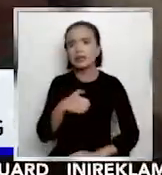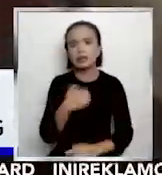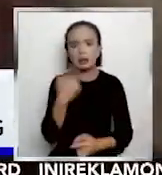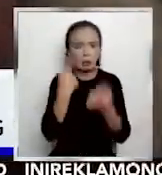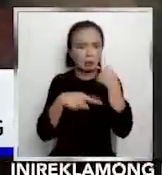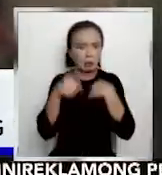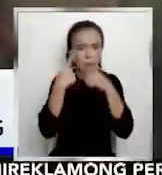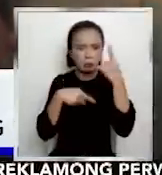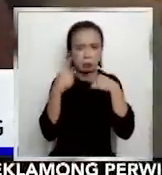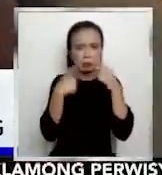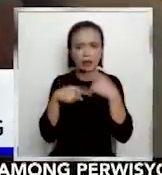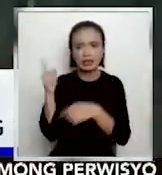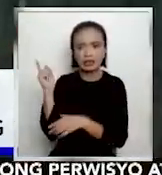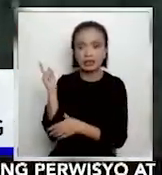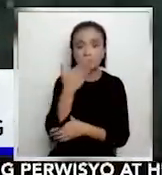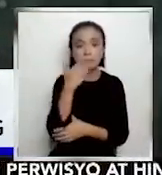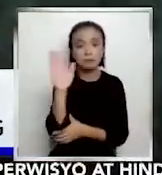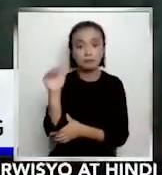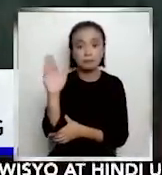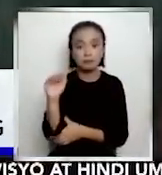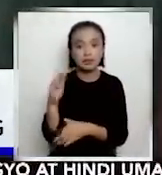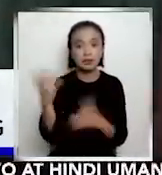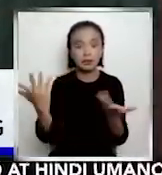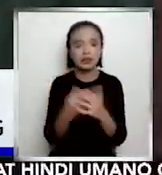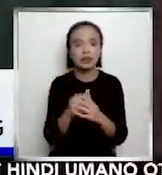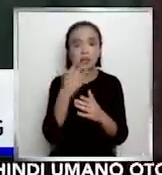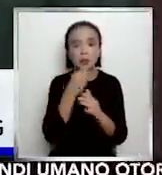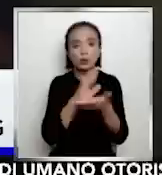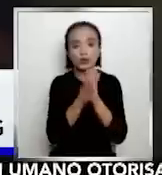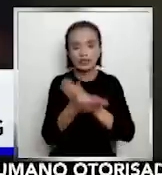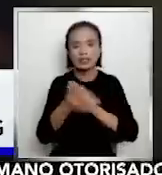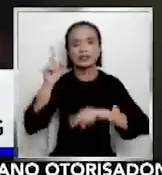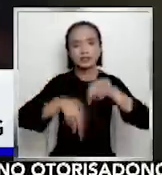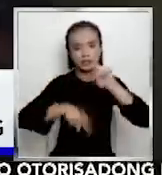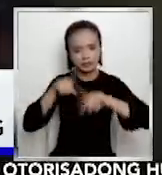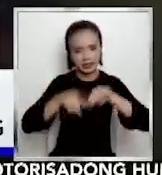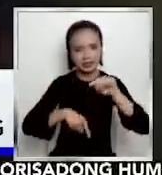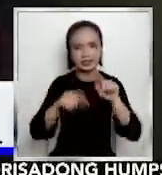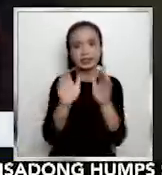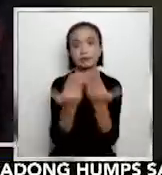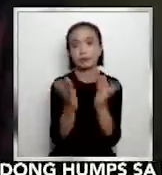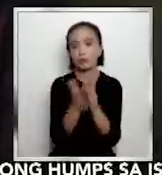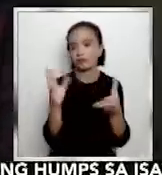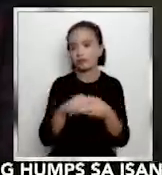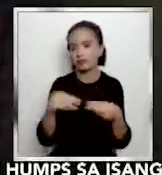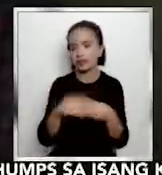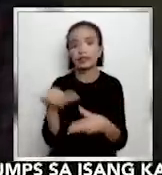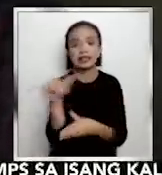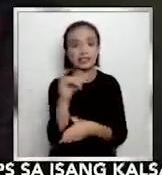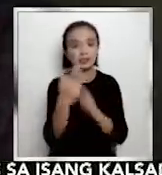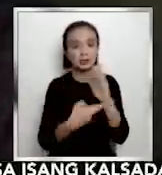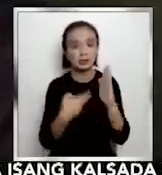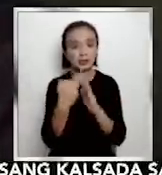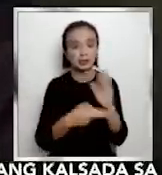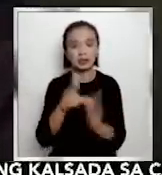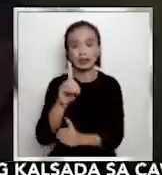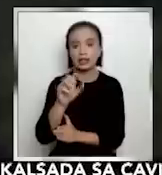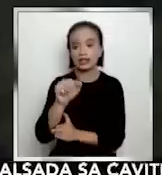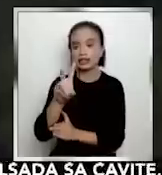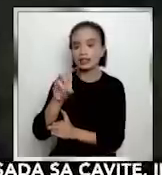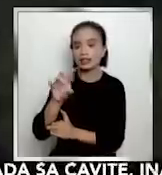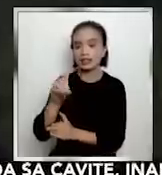isa-isang pamamaalam ni Clay sa kanyang mga naging kaibigan sa nobela. Gayon din sa karakter ni David Licaoco na si